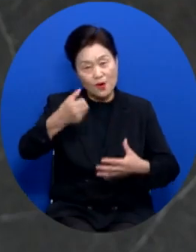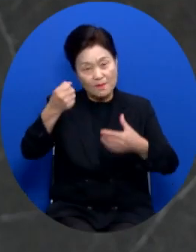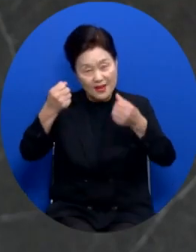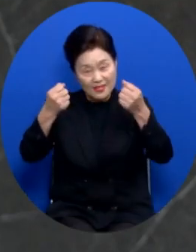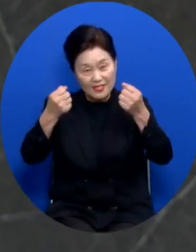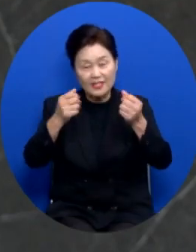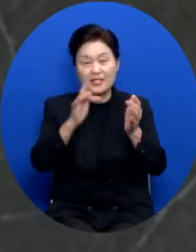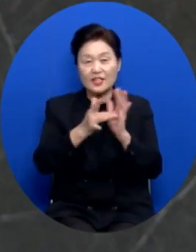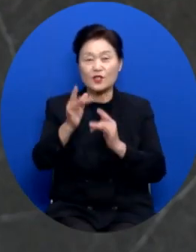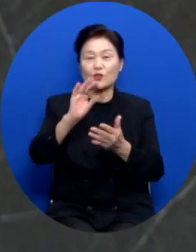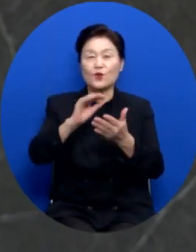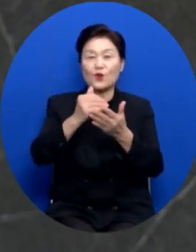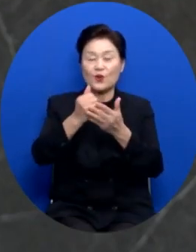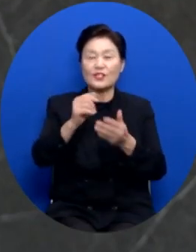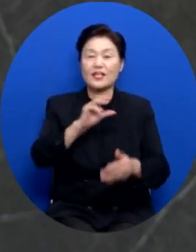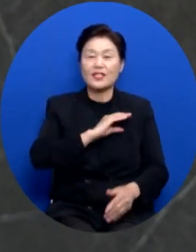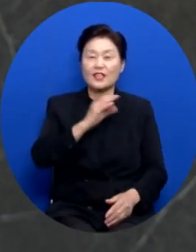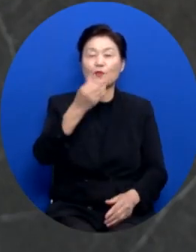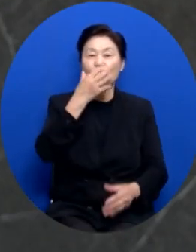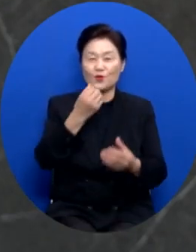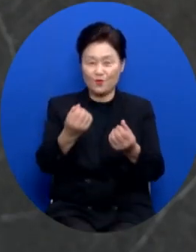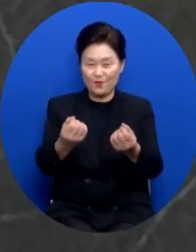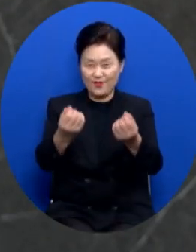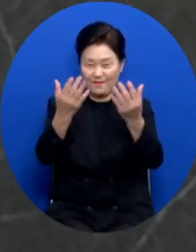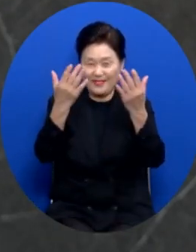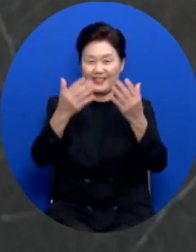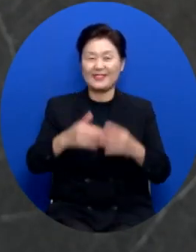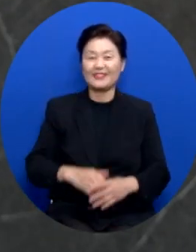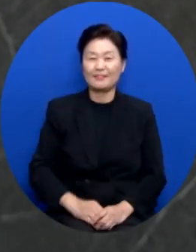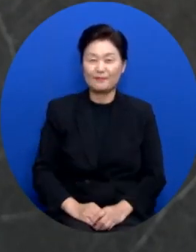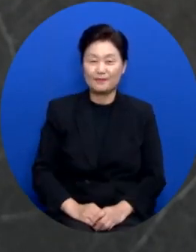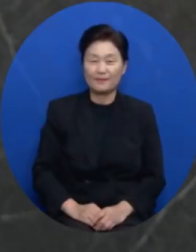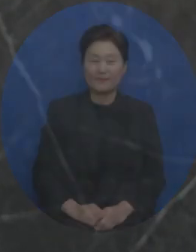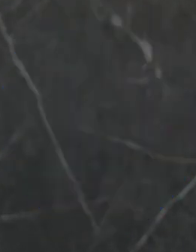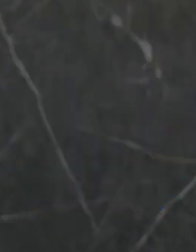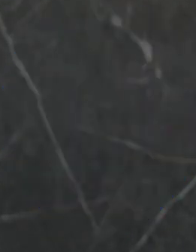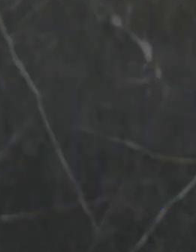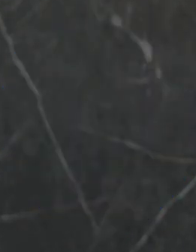우리 주 예수 그리스도 이름으로 축복합니다 지금까지 CTS 칼럼이었답니다